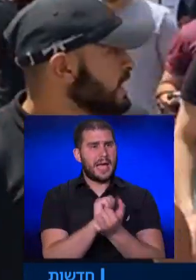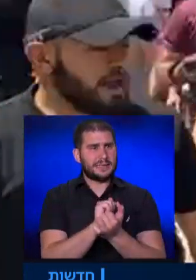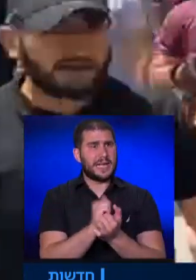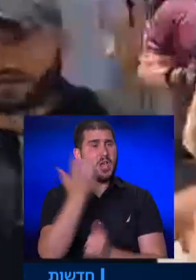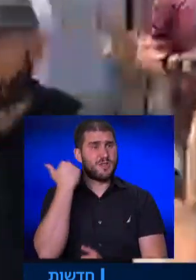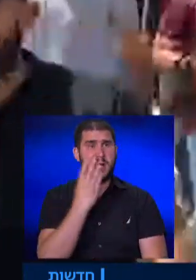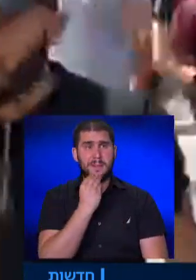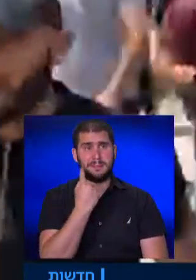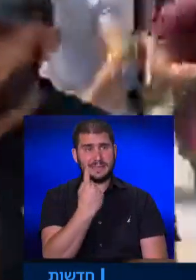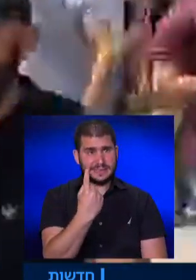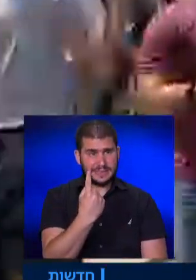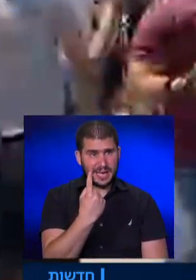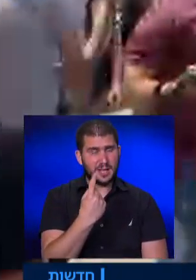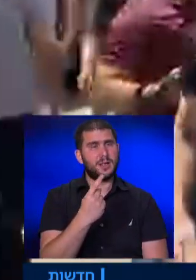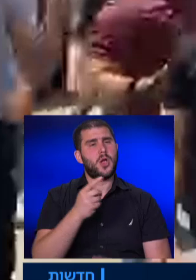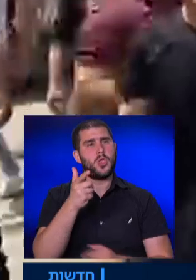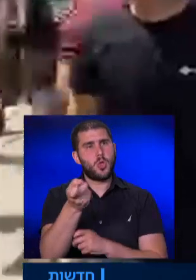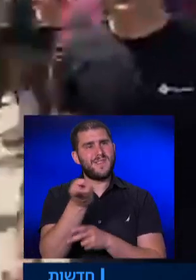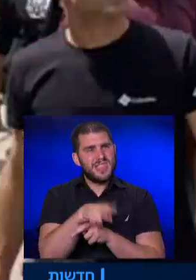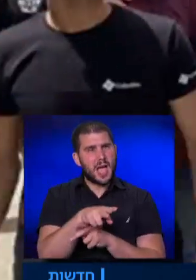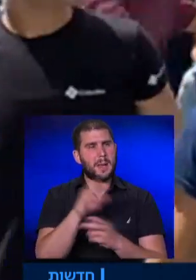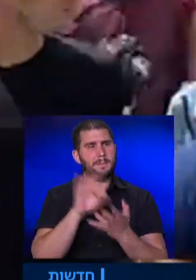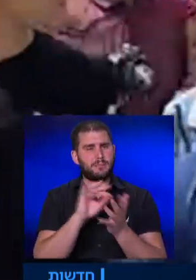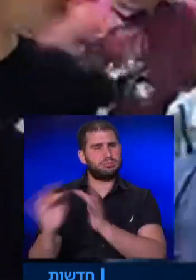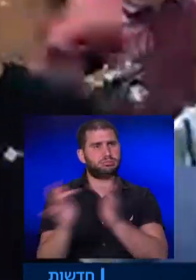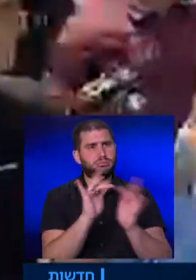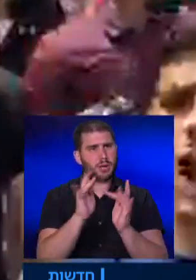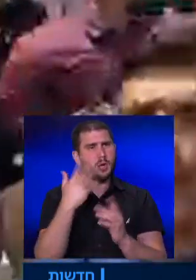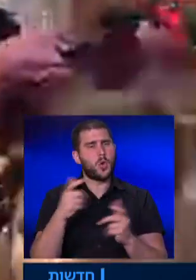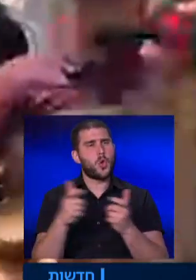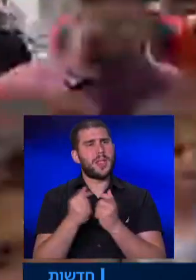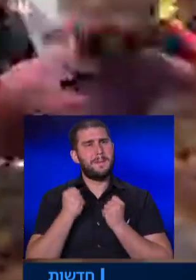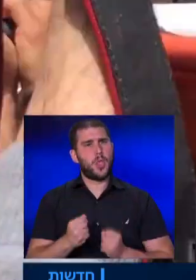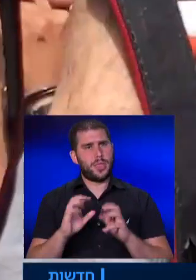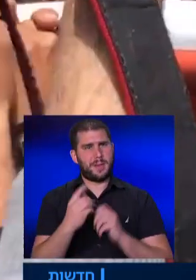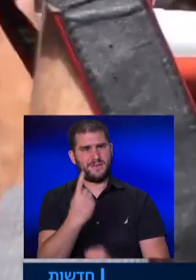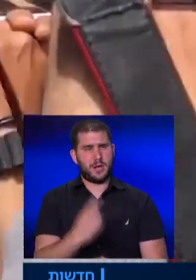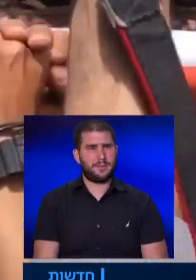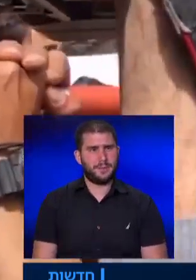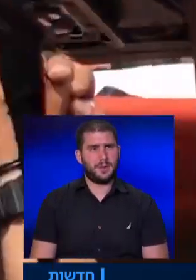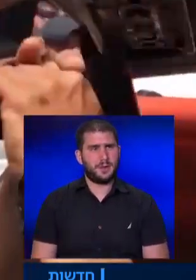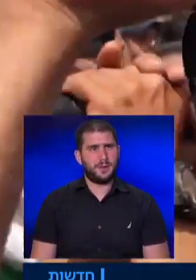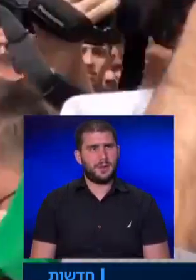לשעבר בישראל, שנורה ונהרג הלילה במהלך אימותים שהיו עם כוחות הביטחון בכפר.